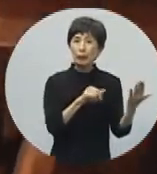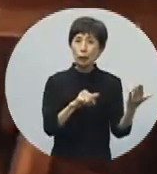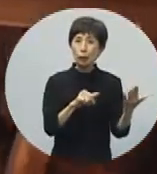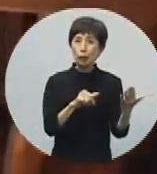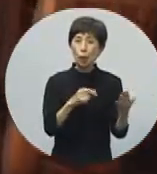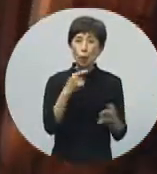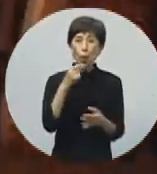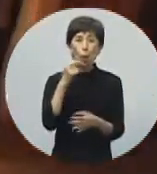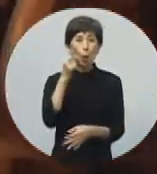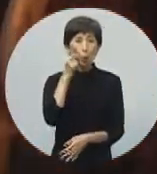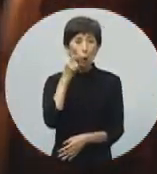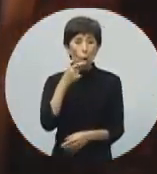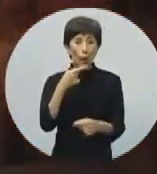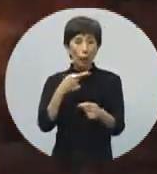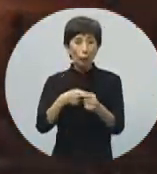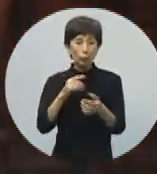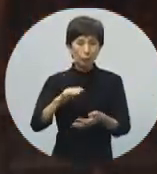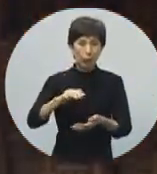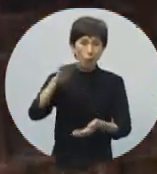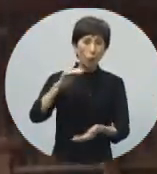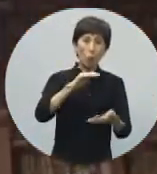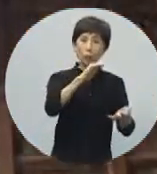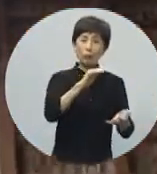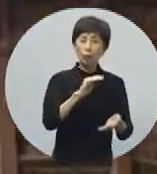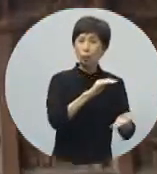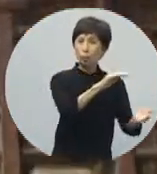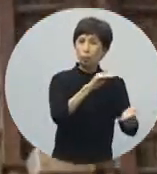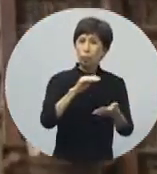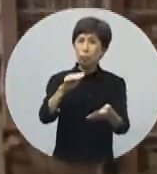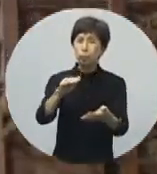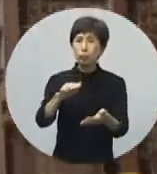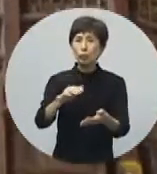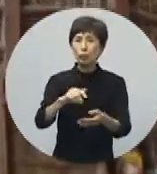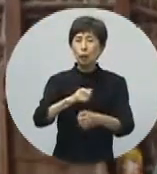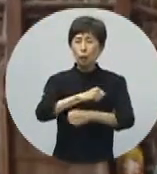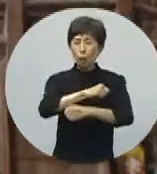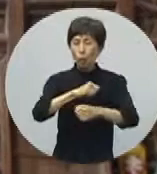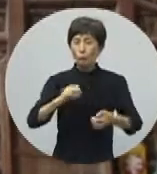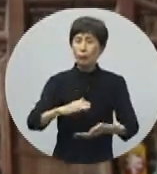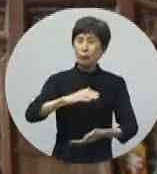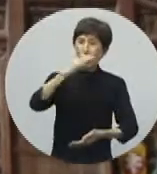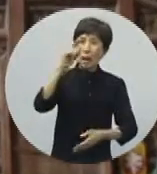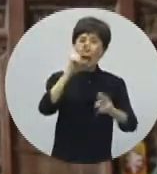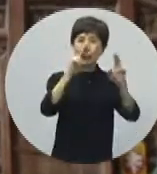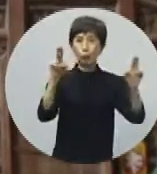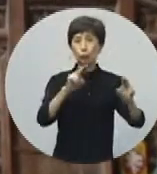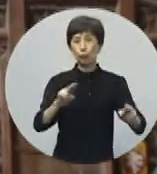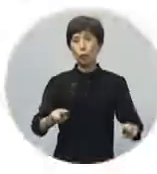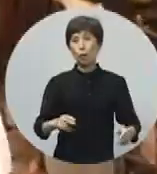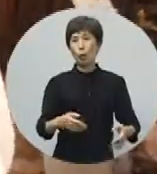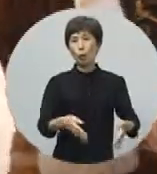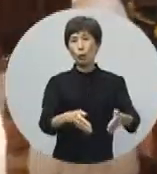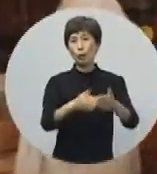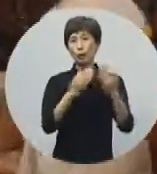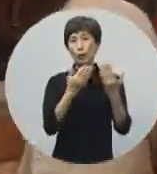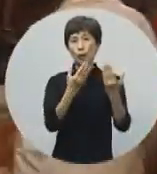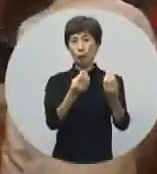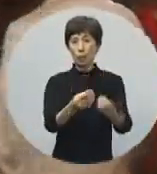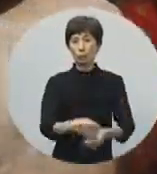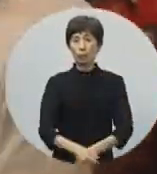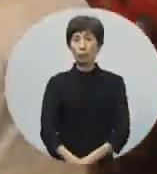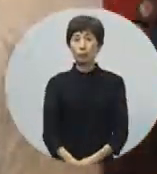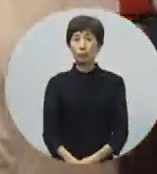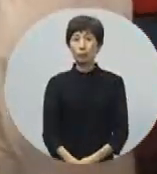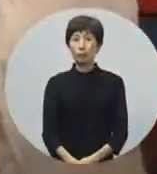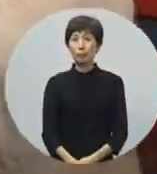ものなので、はい、どうしてもそういう肥料商とか米穀商っていうのはこういうすごく大きい蔵を持ってたんです。 肥